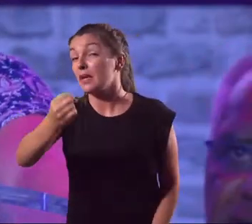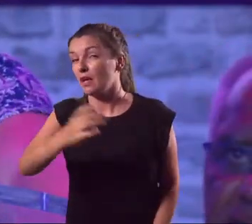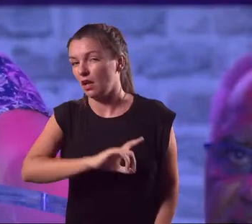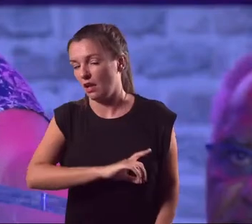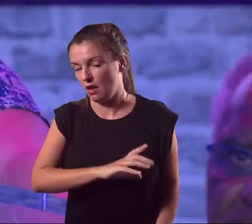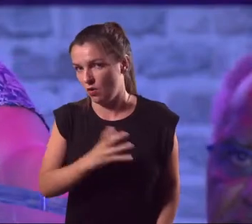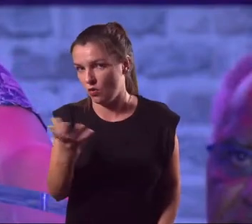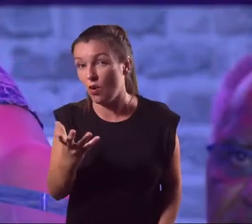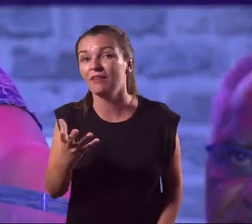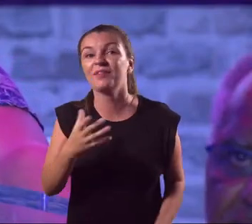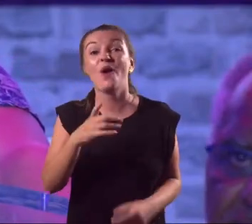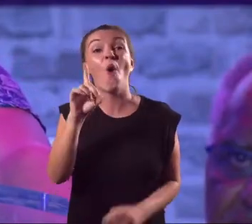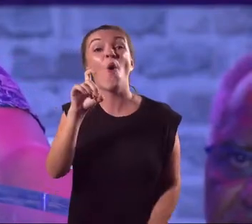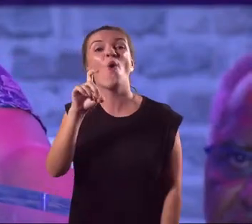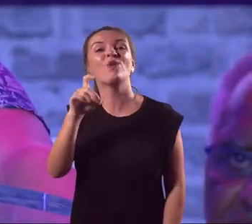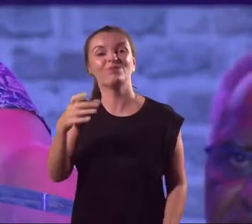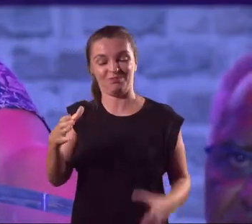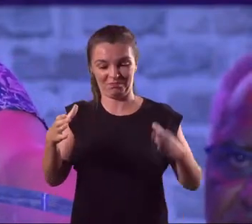notre pack d'eau